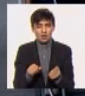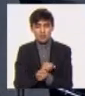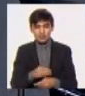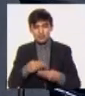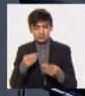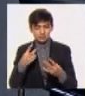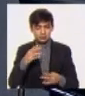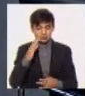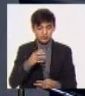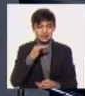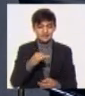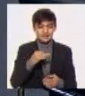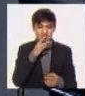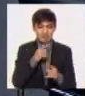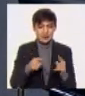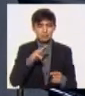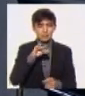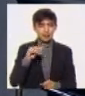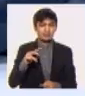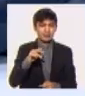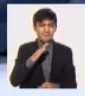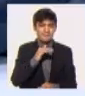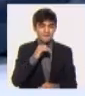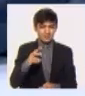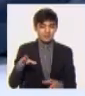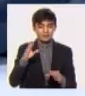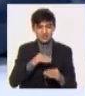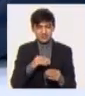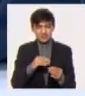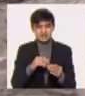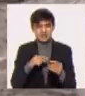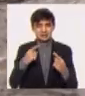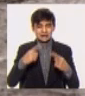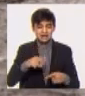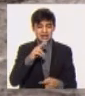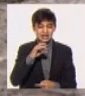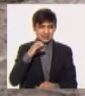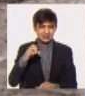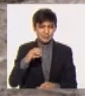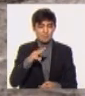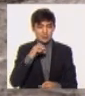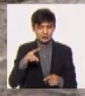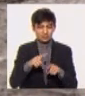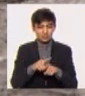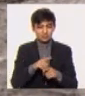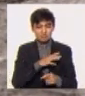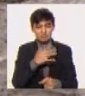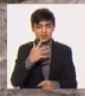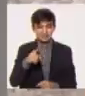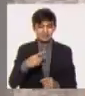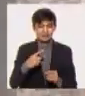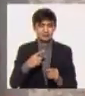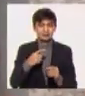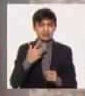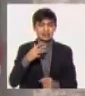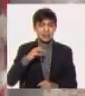каких-либо заявок. Тем временем в Минфине посчитали, что стоимость всех антикризисных мер, не считая налоговых льгот, 5,9